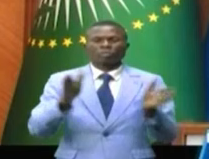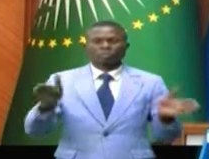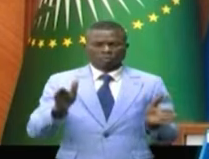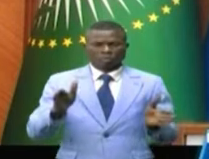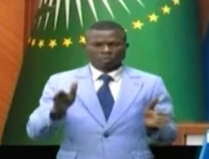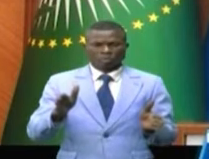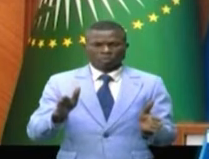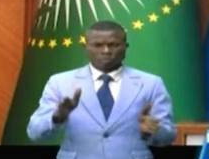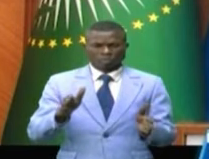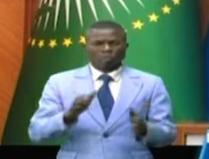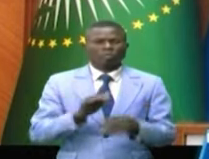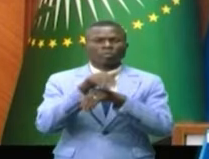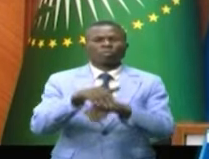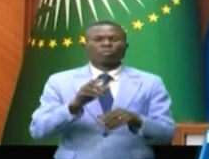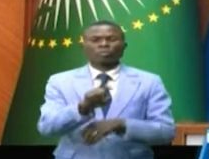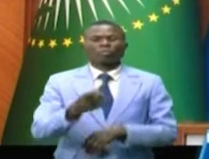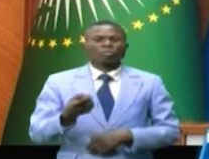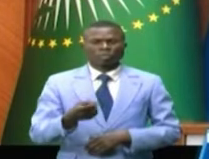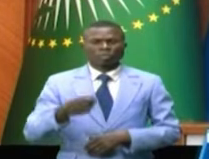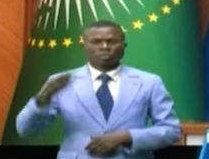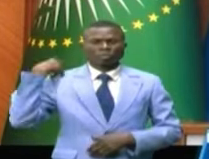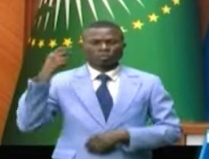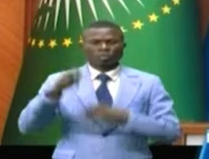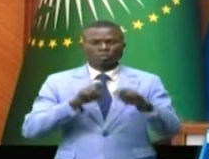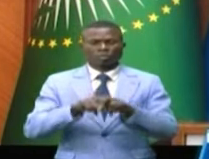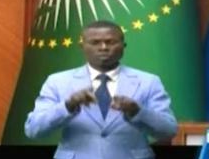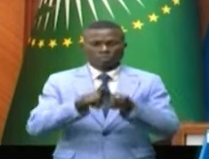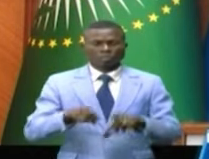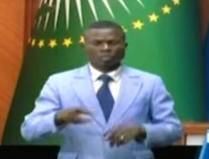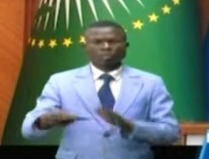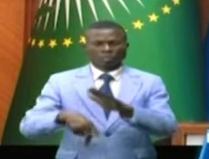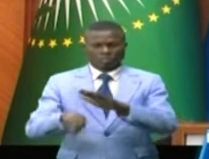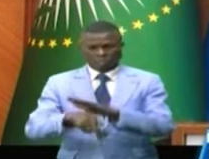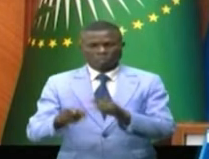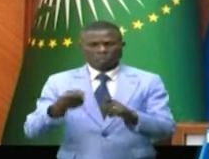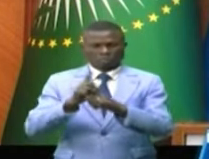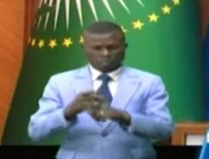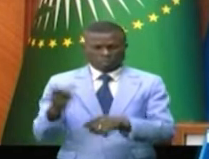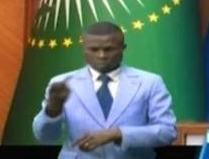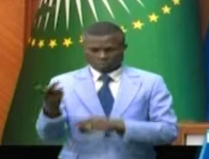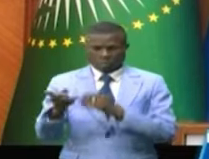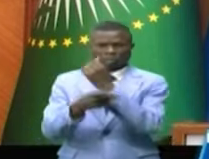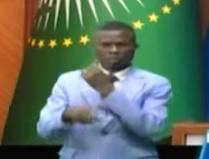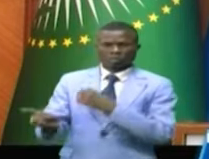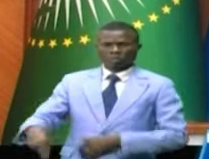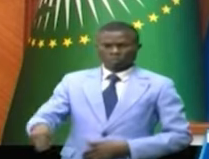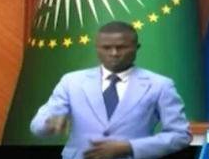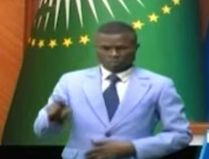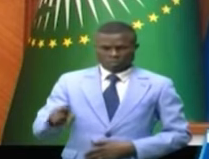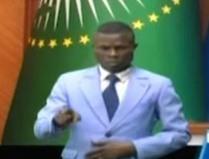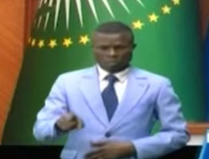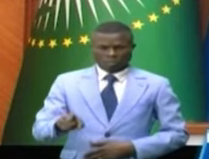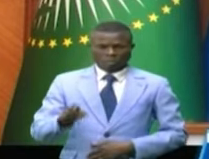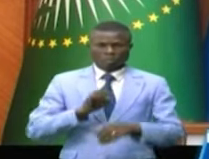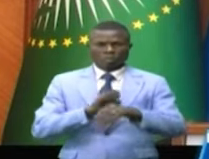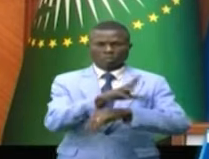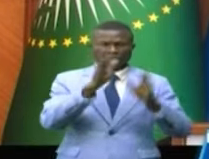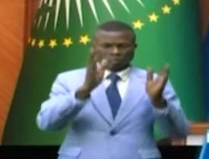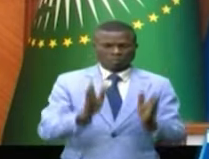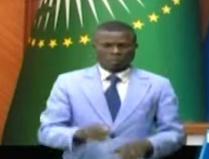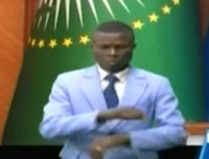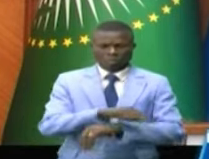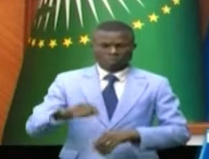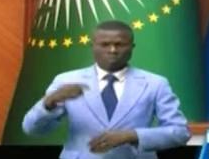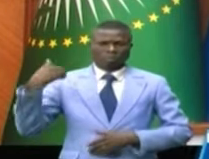en plus de la participation des élus nationaux et provinciaux issus des provinces concernées, des délégués des institutions